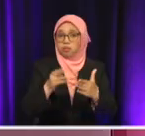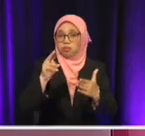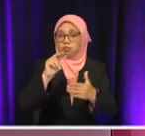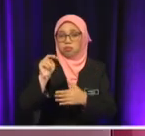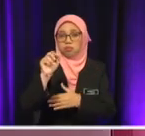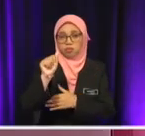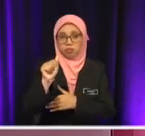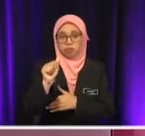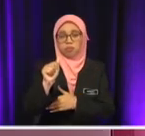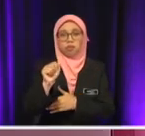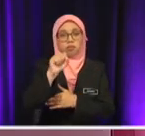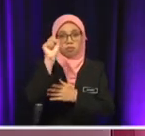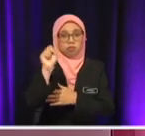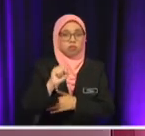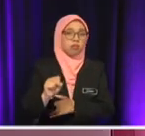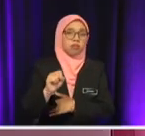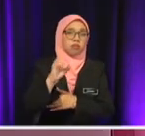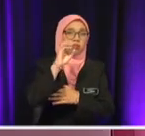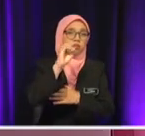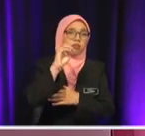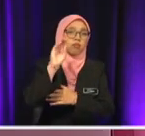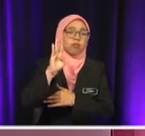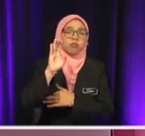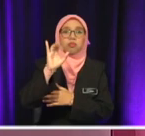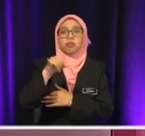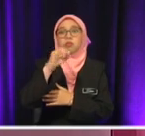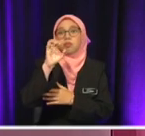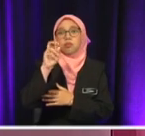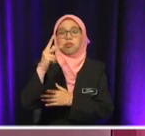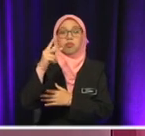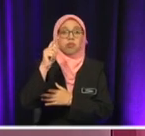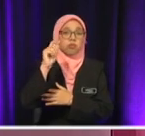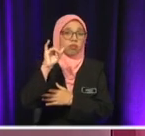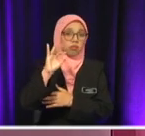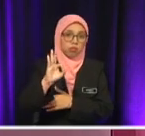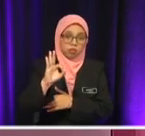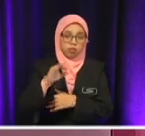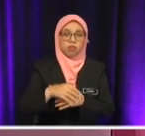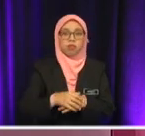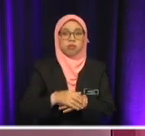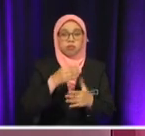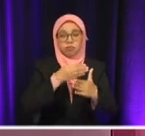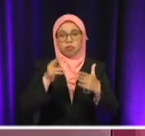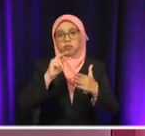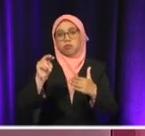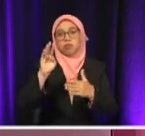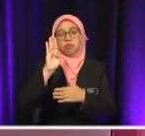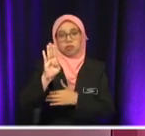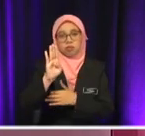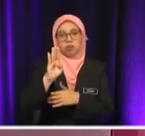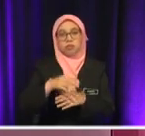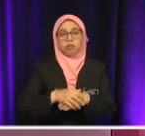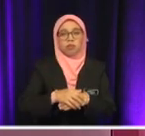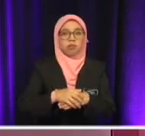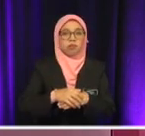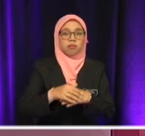dia objektif pelbagai bentuk. Okay, tapi kalau bahagian B, dia lebih kepada kemahiran berfikir aras tinggi. Soalan dia susah sikitlah